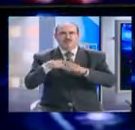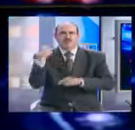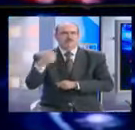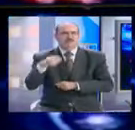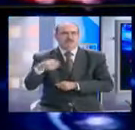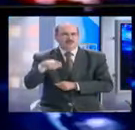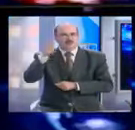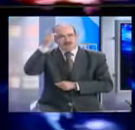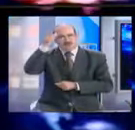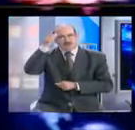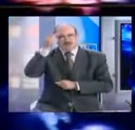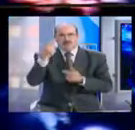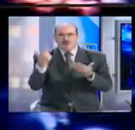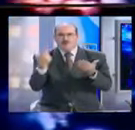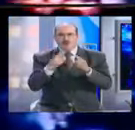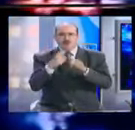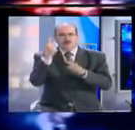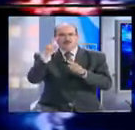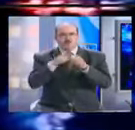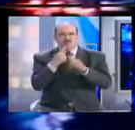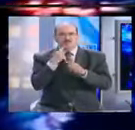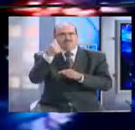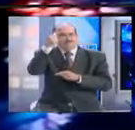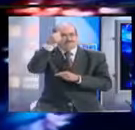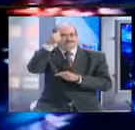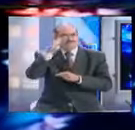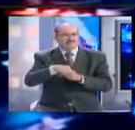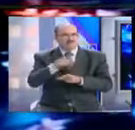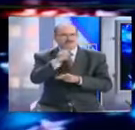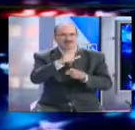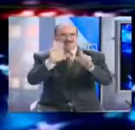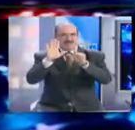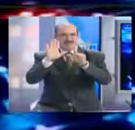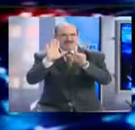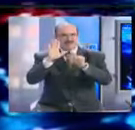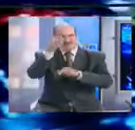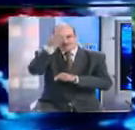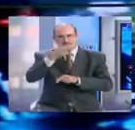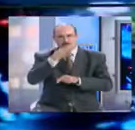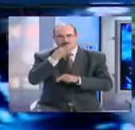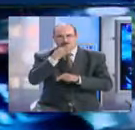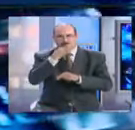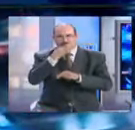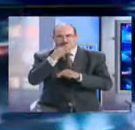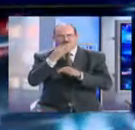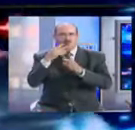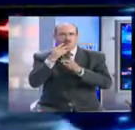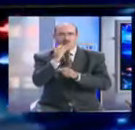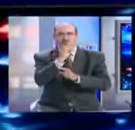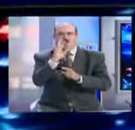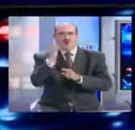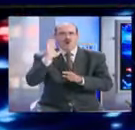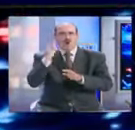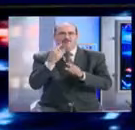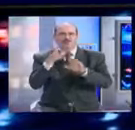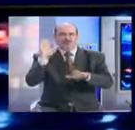رئيس الجمهورية على تكريس يوم 27 ماي تاريخ إعدام الشهيد محمد بوراس يوما